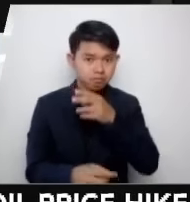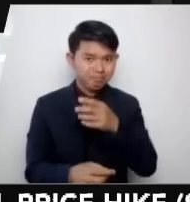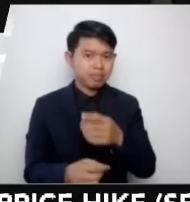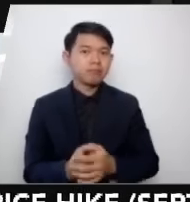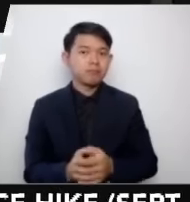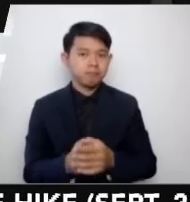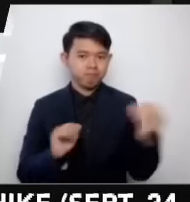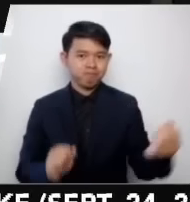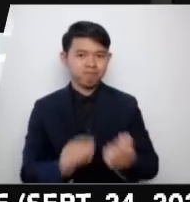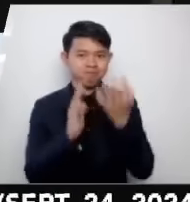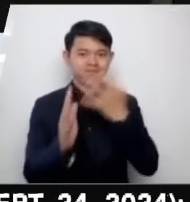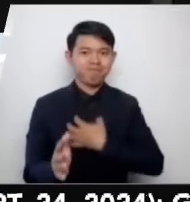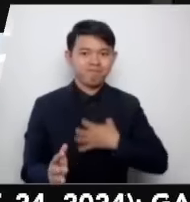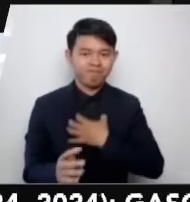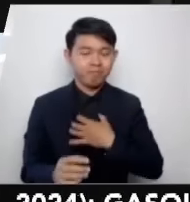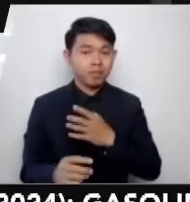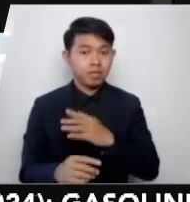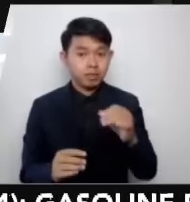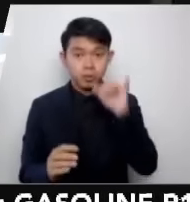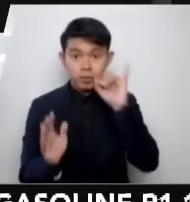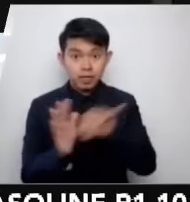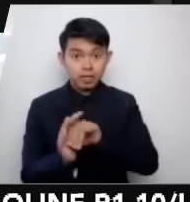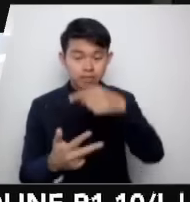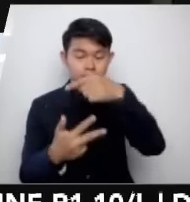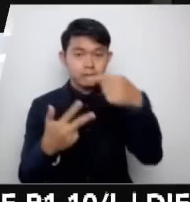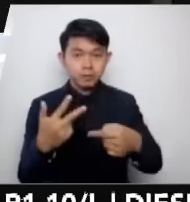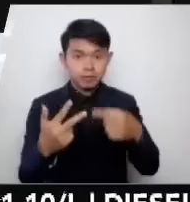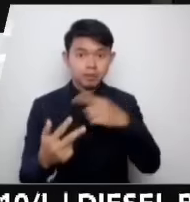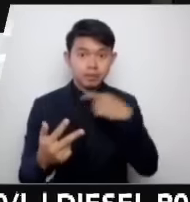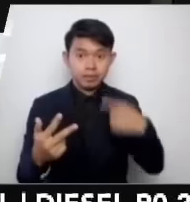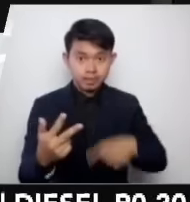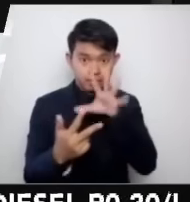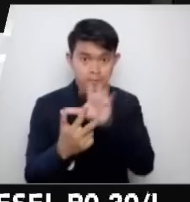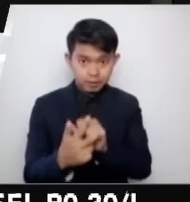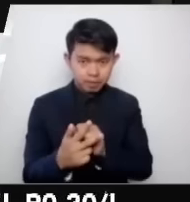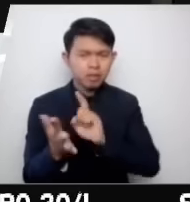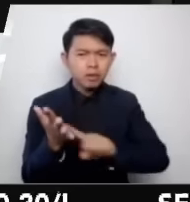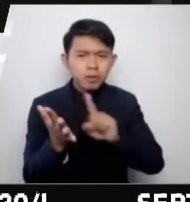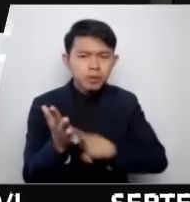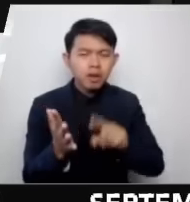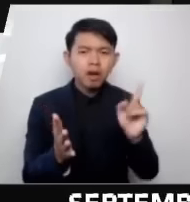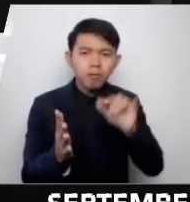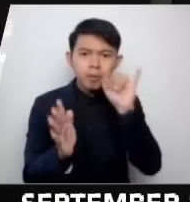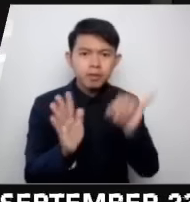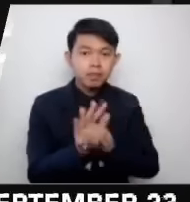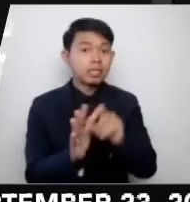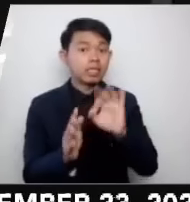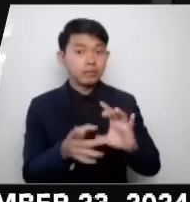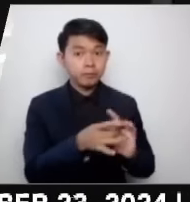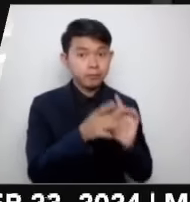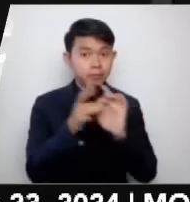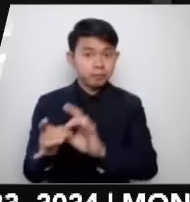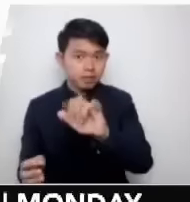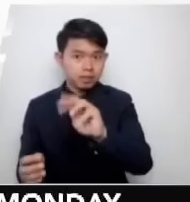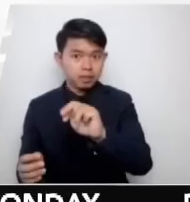ang pagkakakilanlan ng 3 Chinong naaresto at kung may kaugnayan sila sa sindikato o pogo.